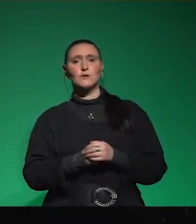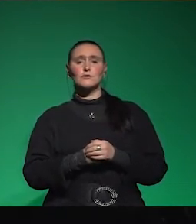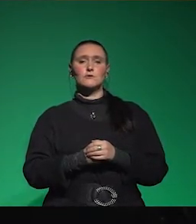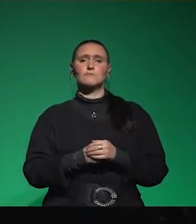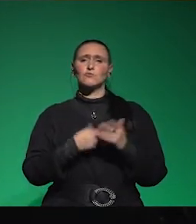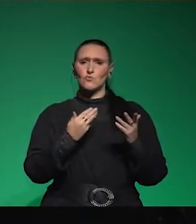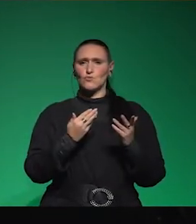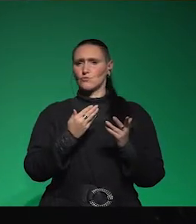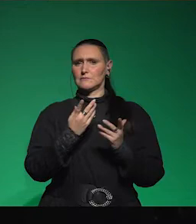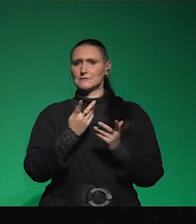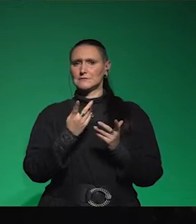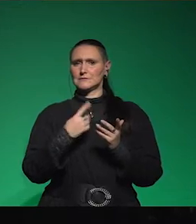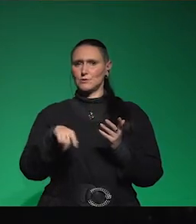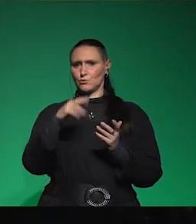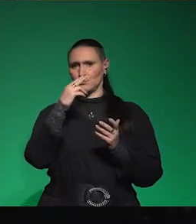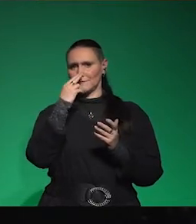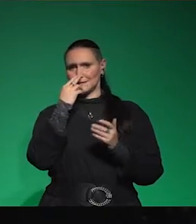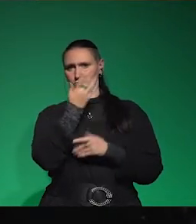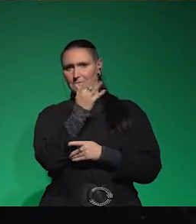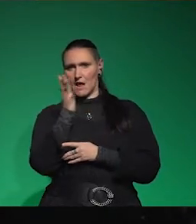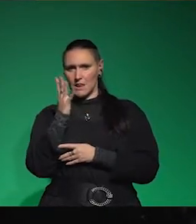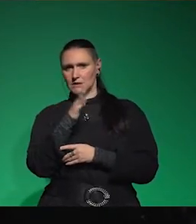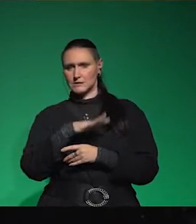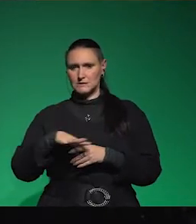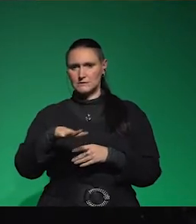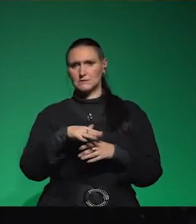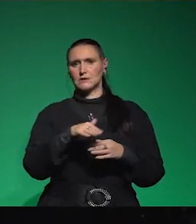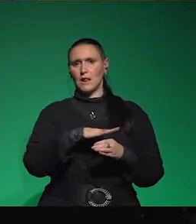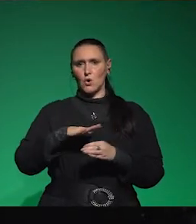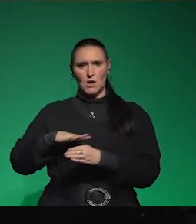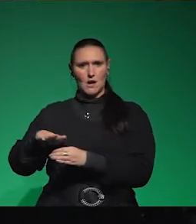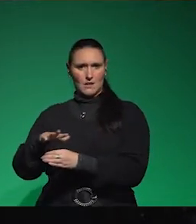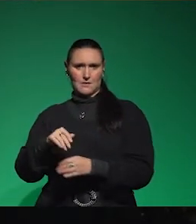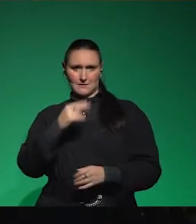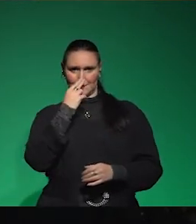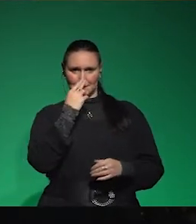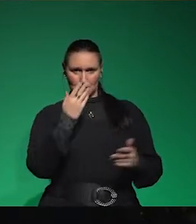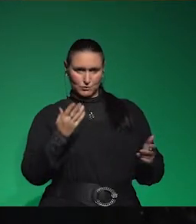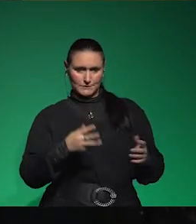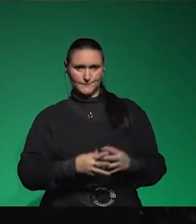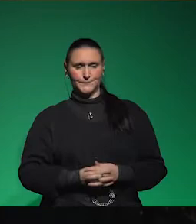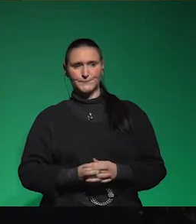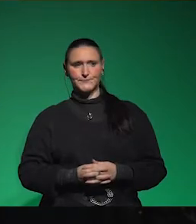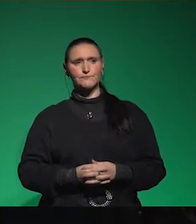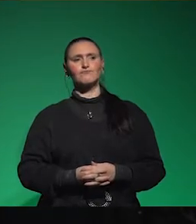das im Wald, im lokalen Wald so aussieht.